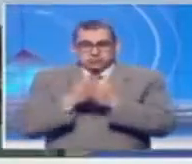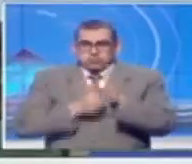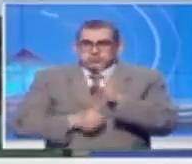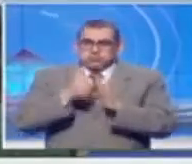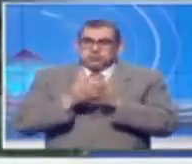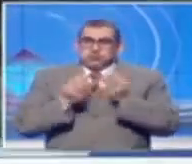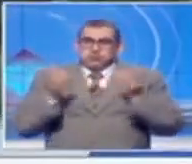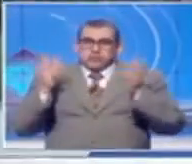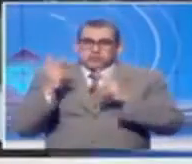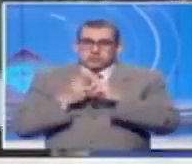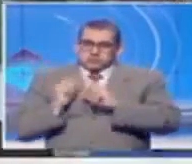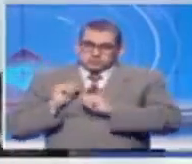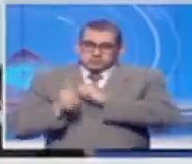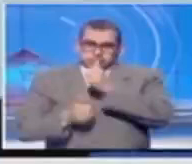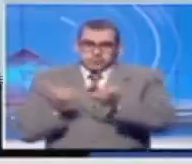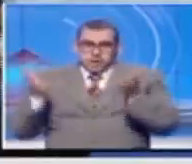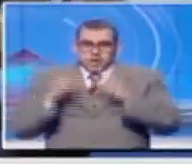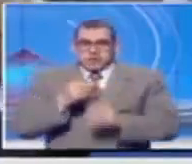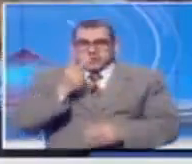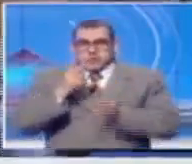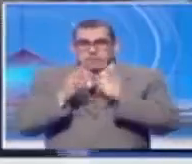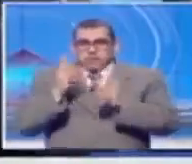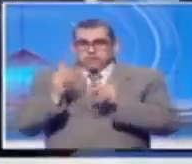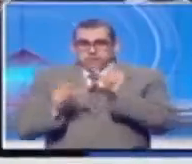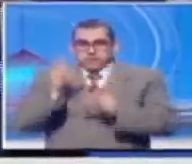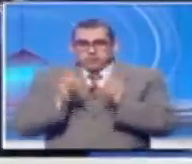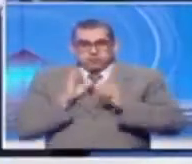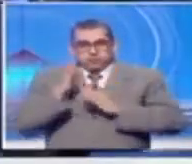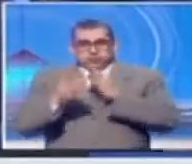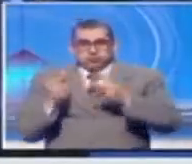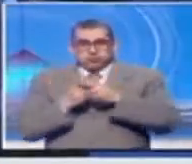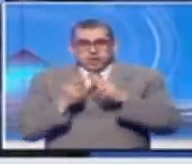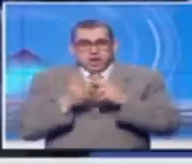كبيرا بحضور أكثر من 2 مليون زائر وبمشاركة